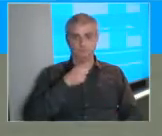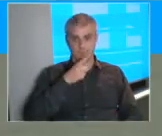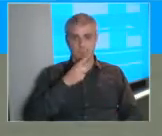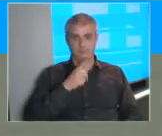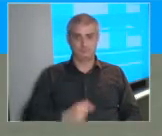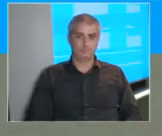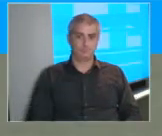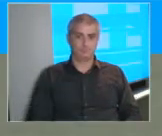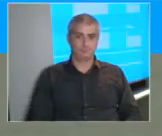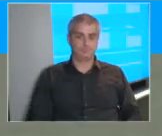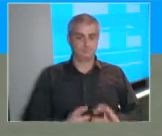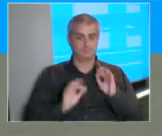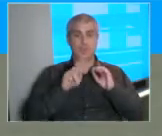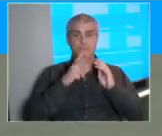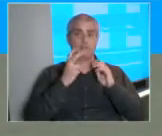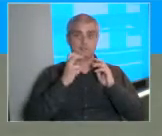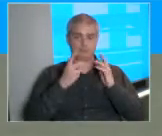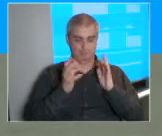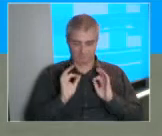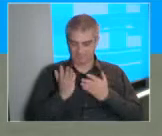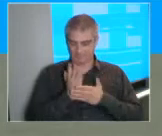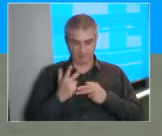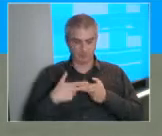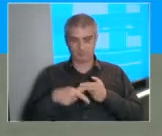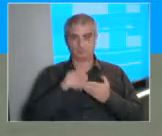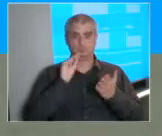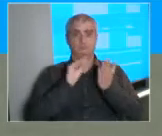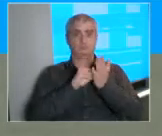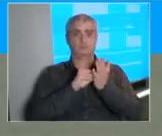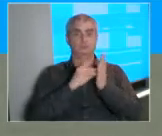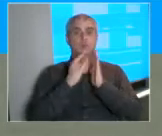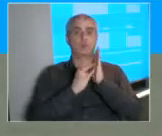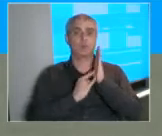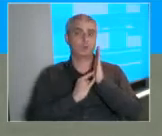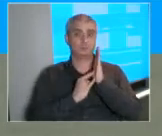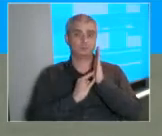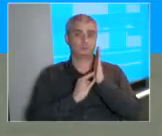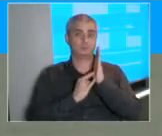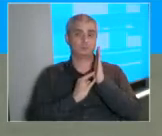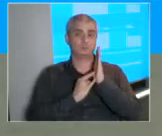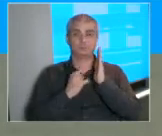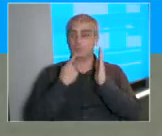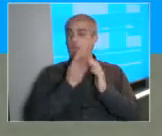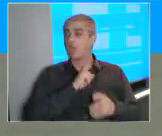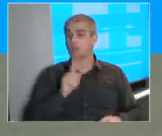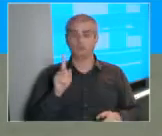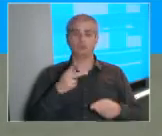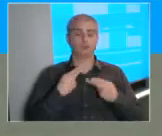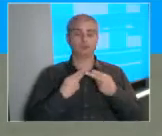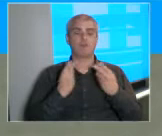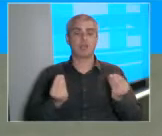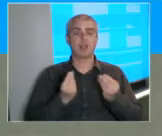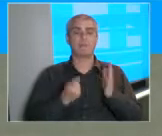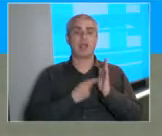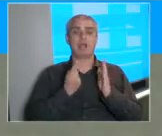הולך בתחילת 2020, אז תכף יכנסו לשם לתוקף חוקים, שבעצם אוסרים על שיווק של כלים